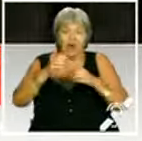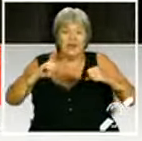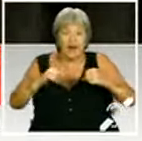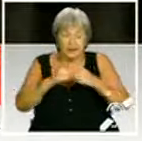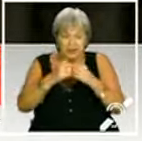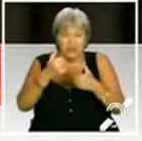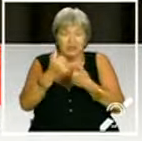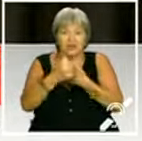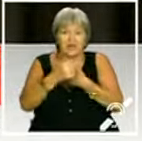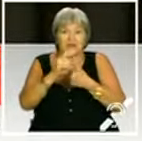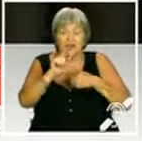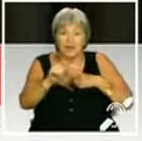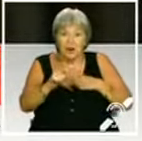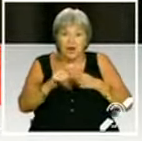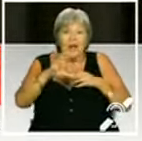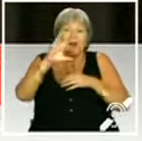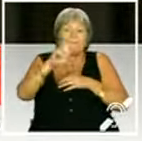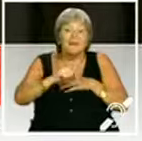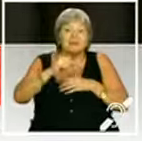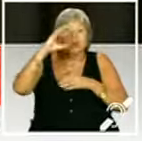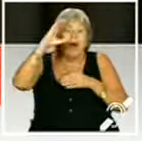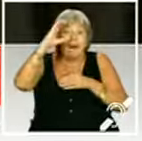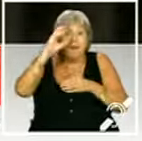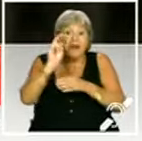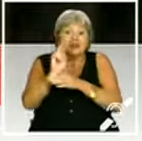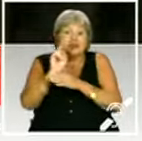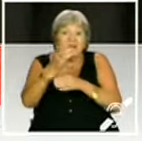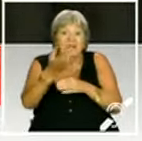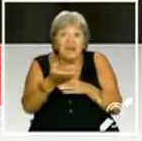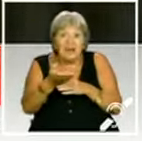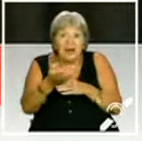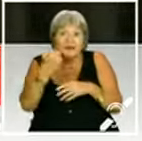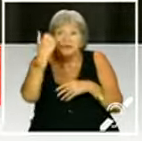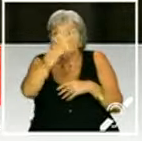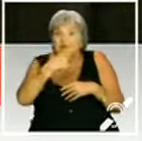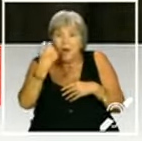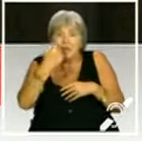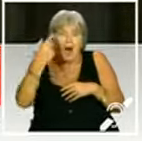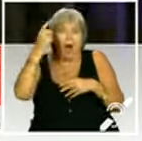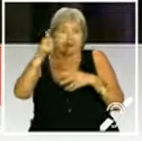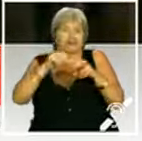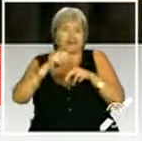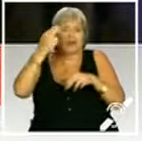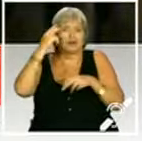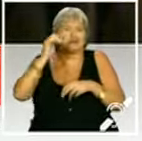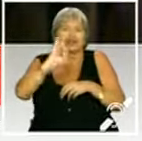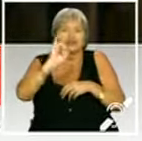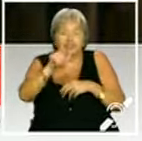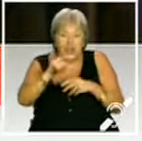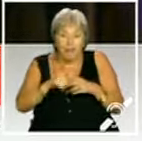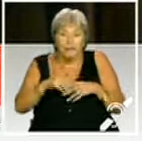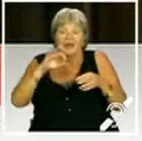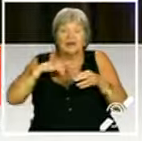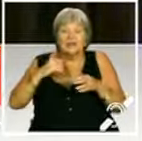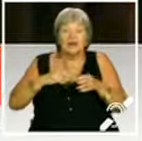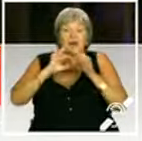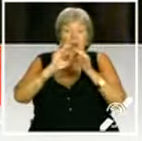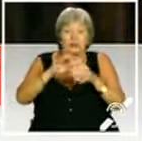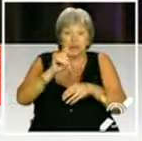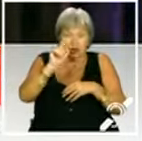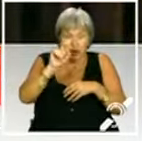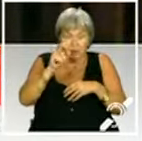și prietenii săi au fost însă surprinși de camerele de supraveghere din zonă și identificați rapid. Adolescentul, care se afla la volan, s-a predat după